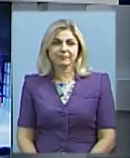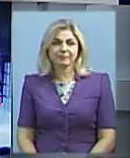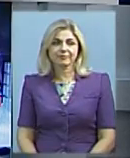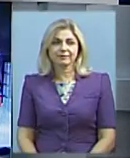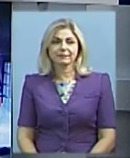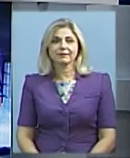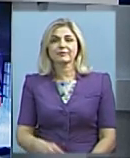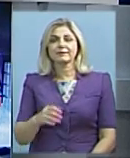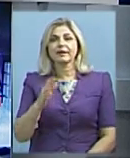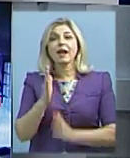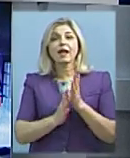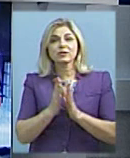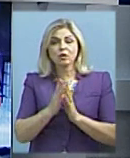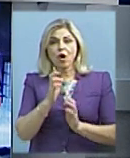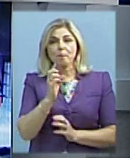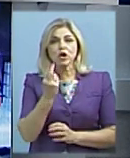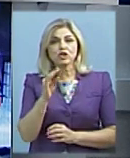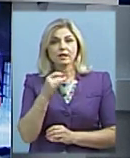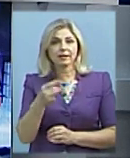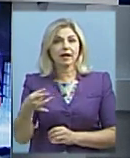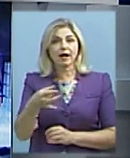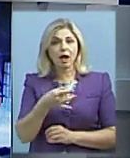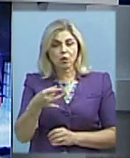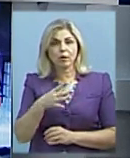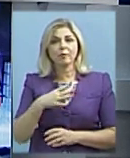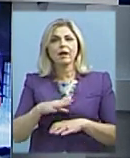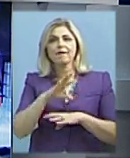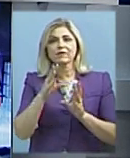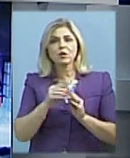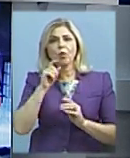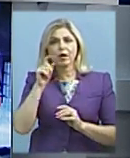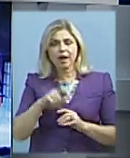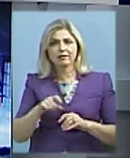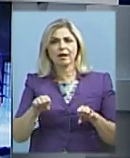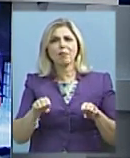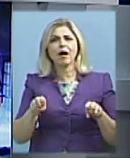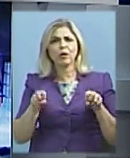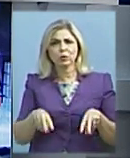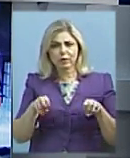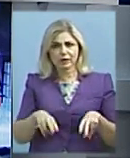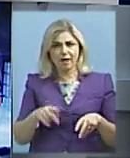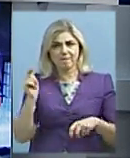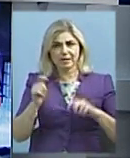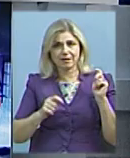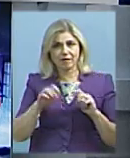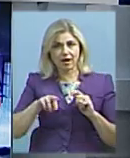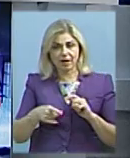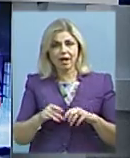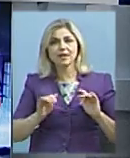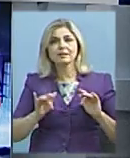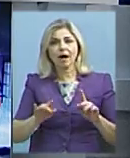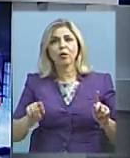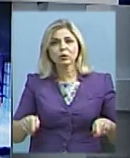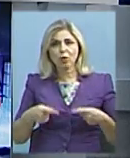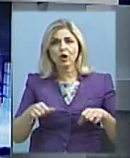У Христофорівському лісі Баштанського району відбувся всеукраїнський байкерський фестиваль «Чупакабра». Захід організували у